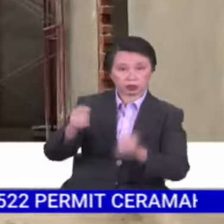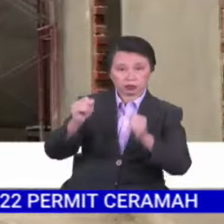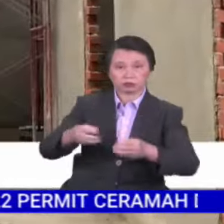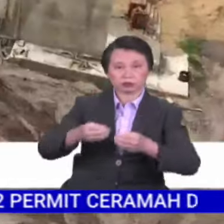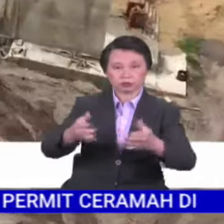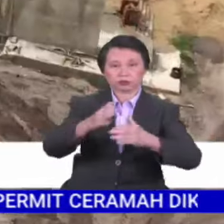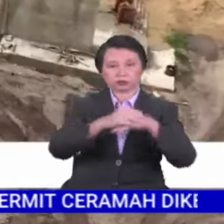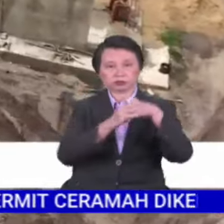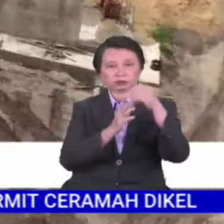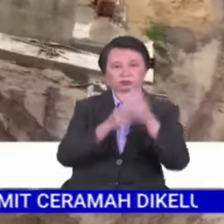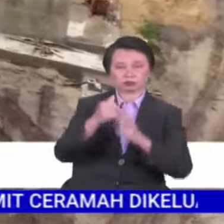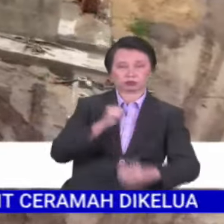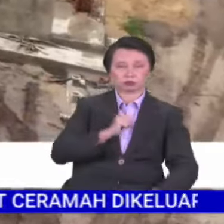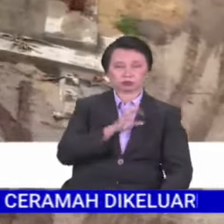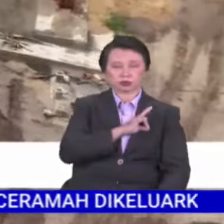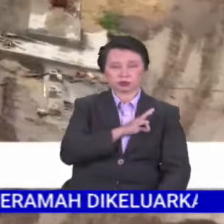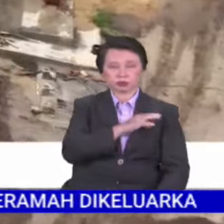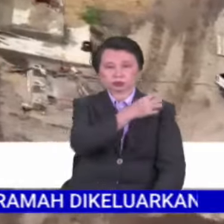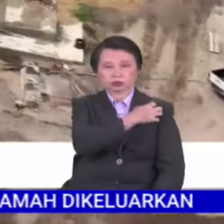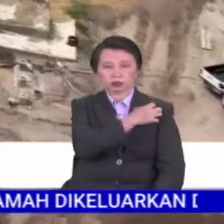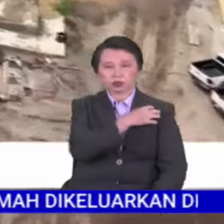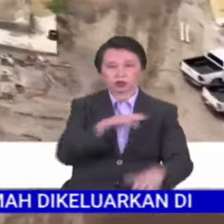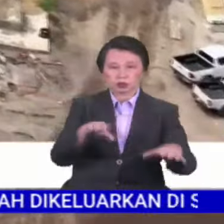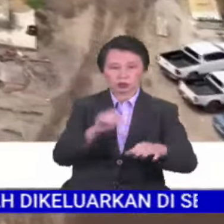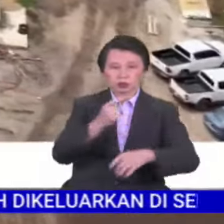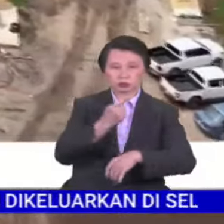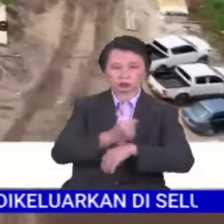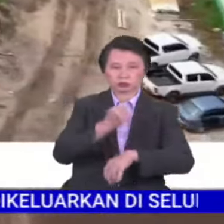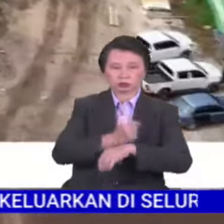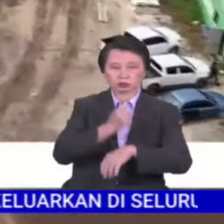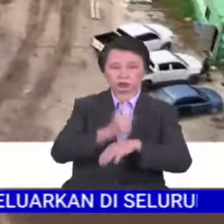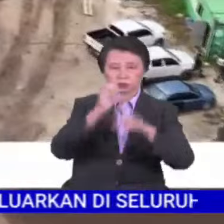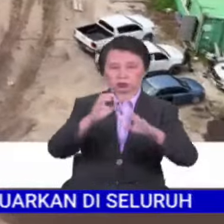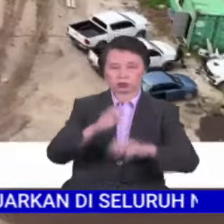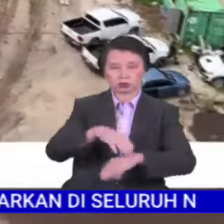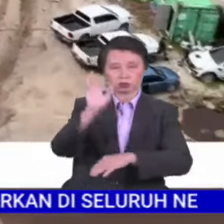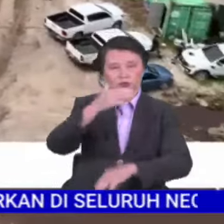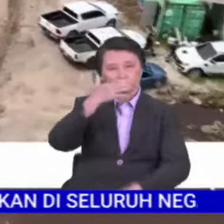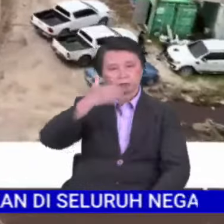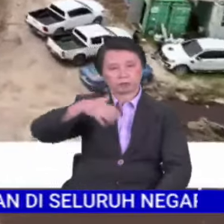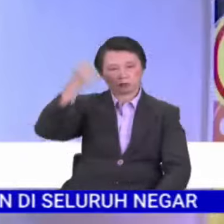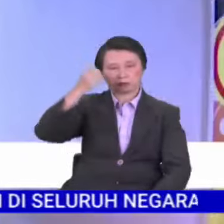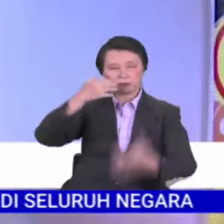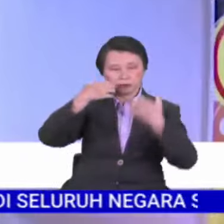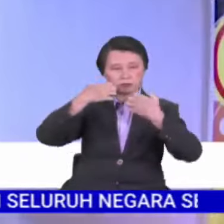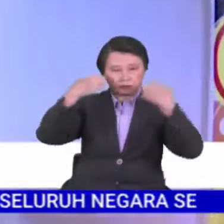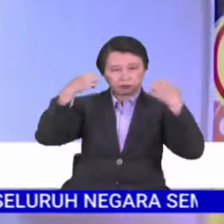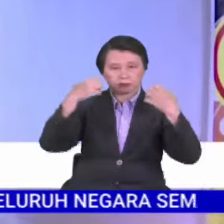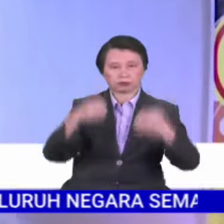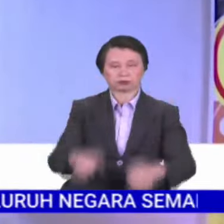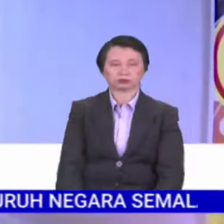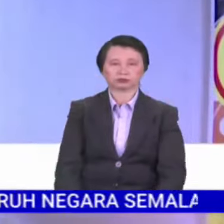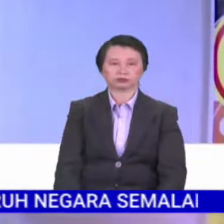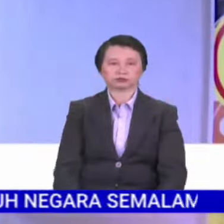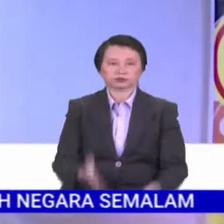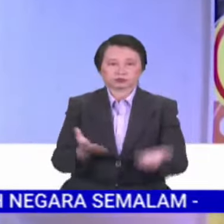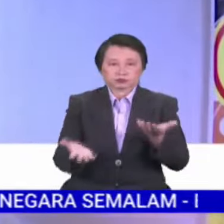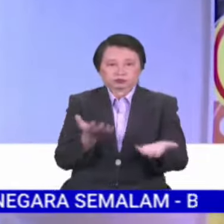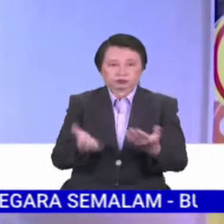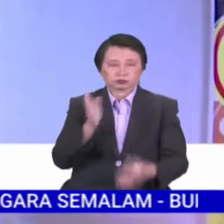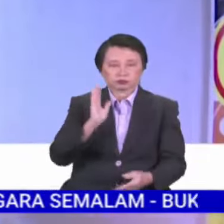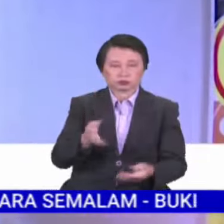lebih keselesaan buat kakitangan dan pegawai dalam melaksanakan tugasan secara lebih efisien. Kemungkinan kita akan melihat kepada